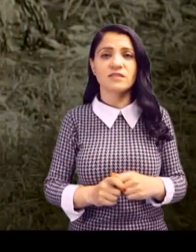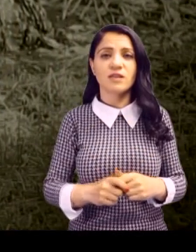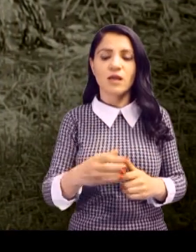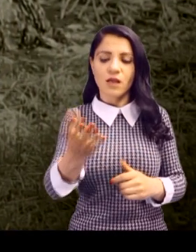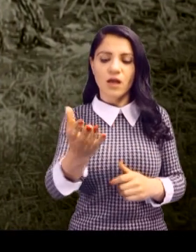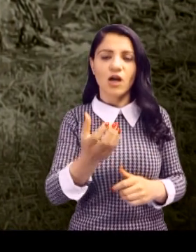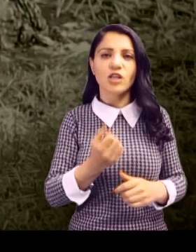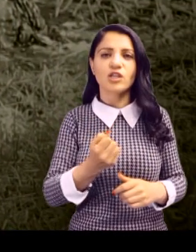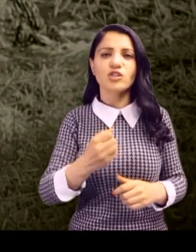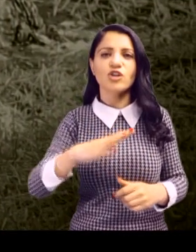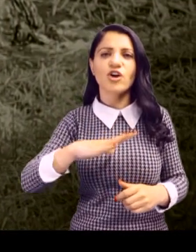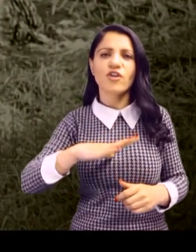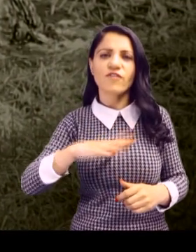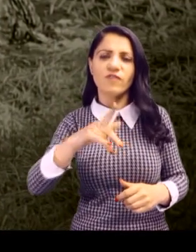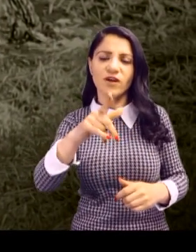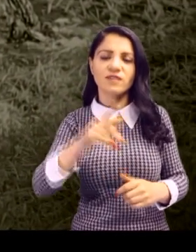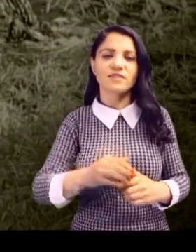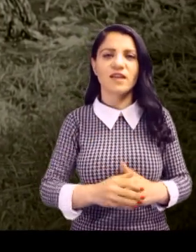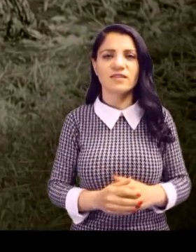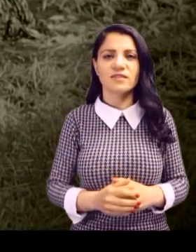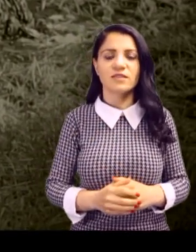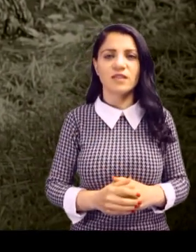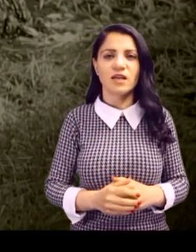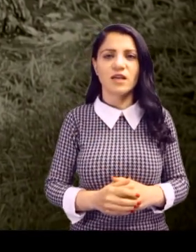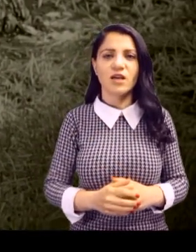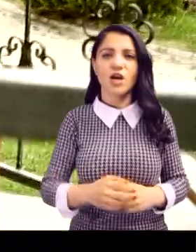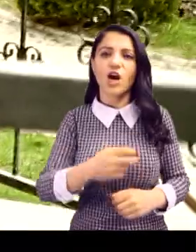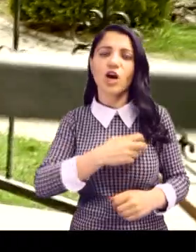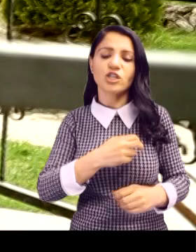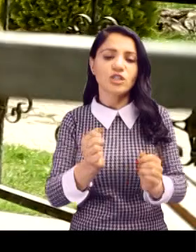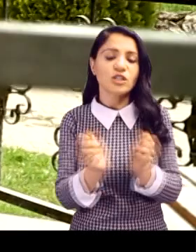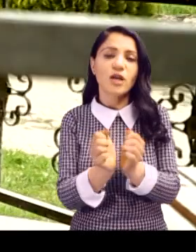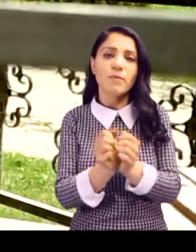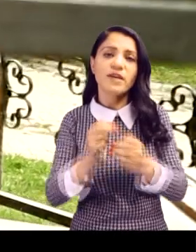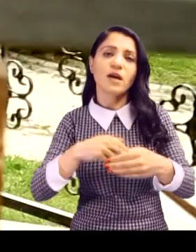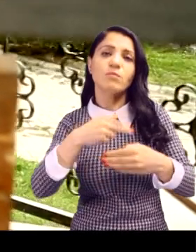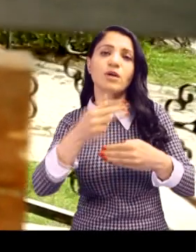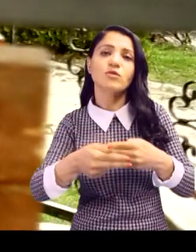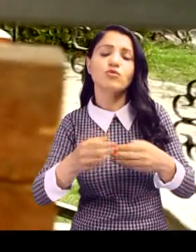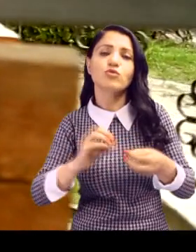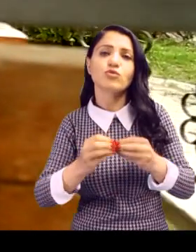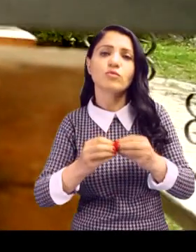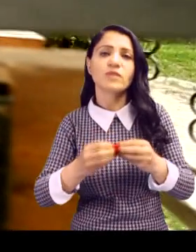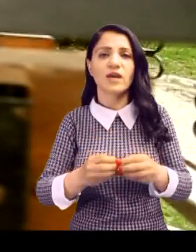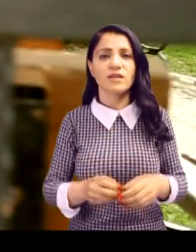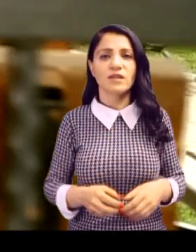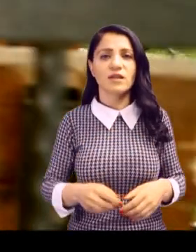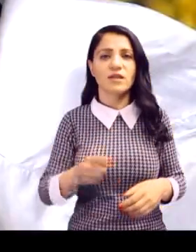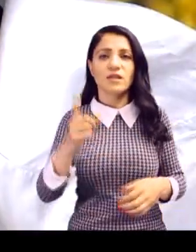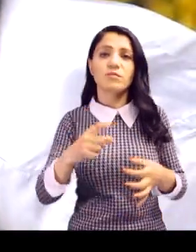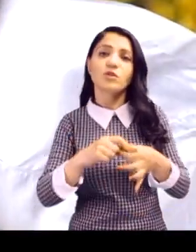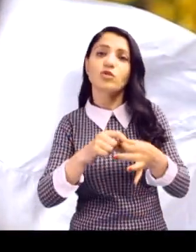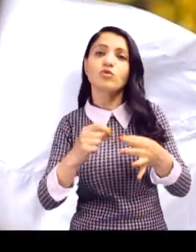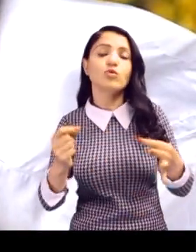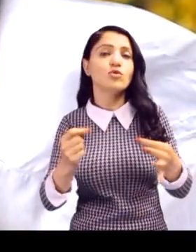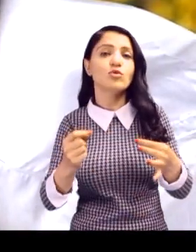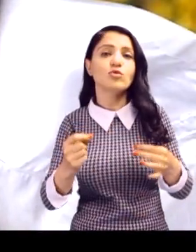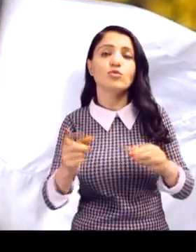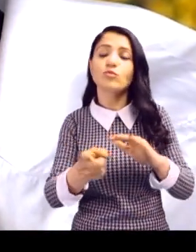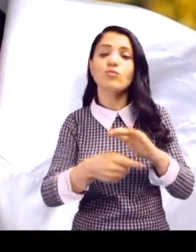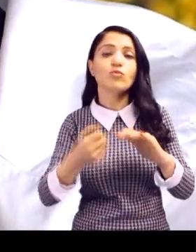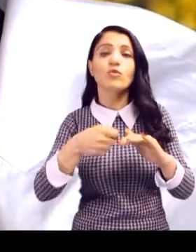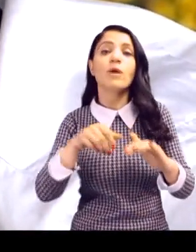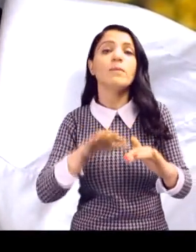nerede, alacağım var sende. Aşkınla düştüm derde, bir